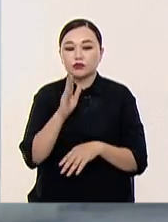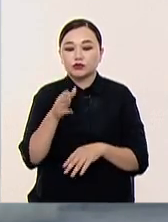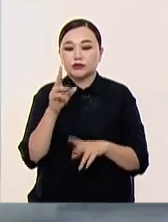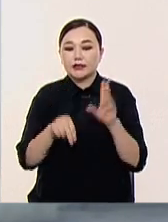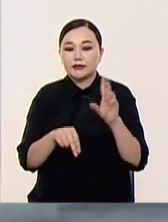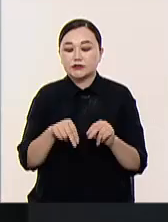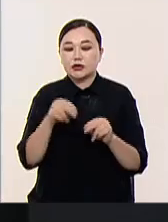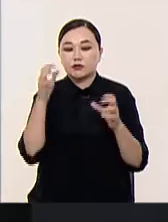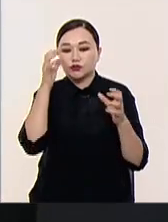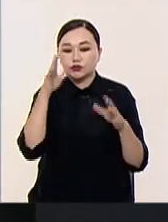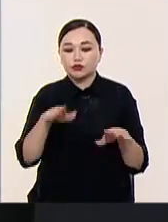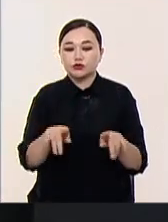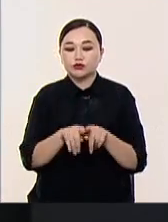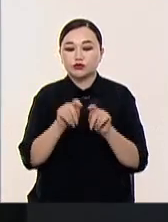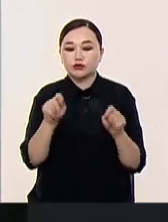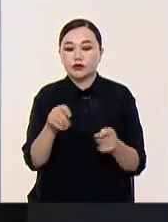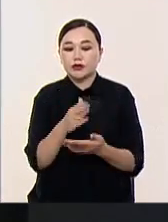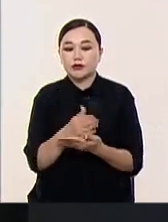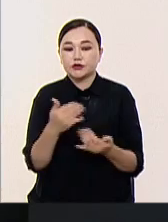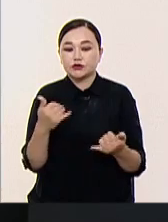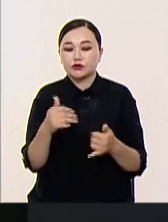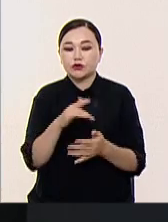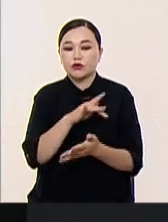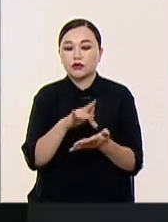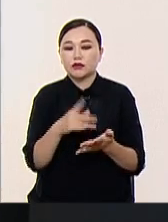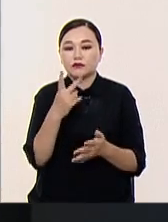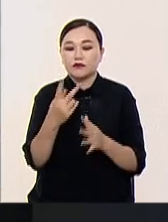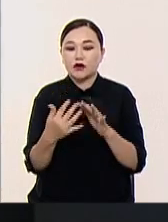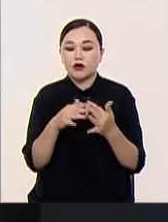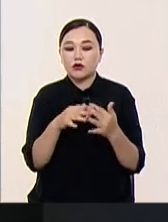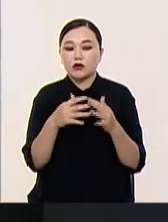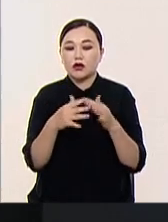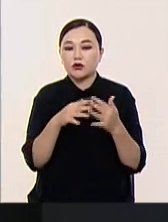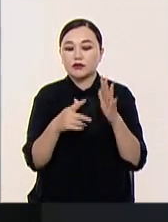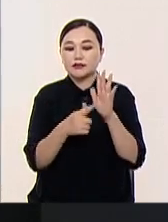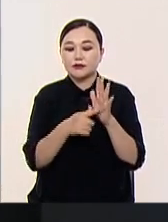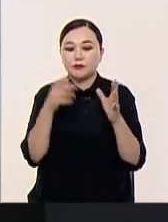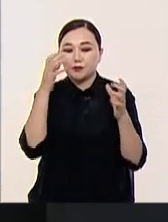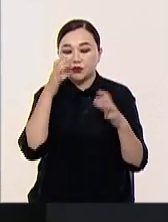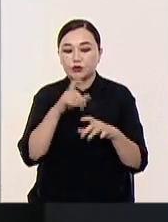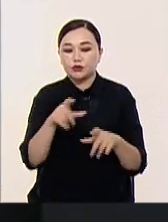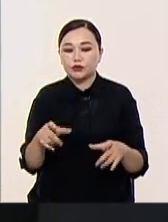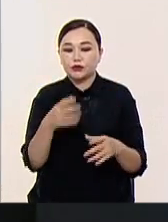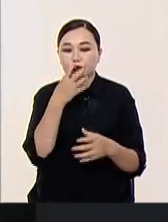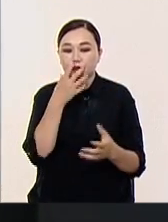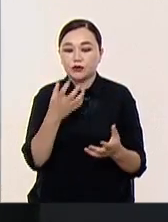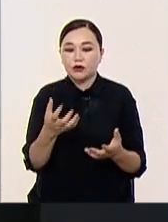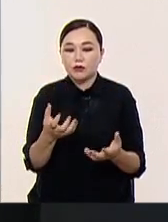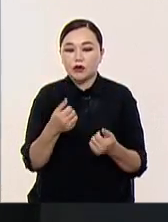отыр. Мешіттерде де пункт ашылған. Қазір қаладағы 2, ауылдағы 7 мешіт тұрғындардан жылу қабылдап